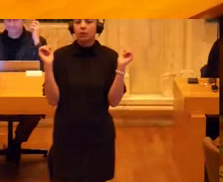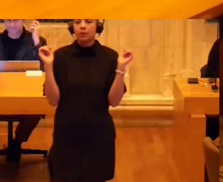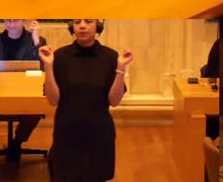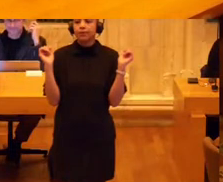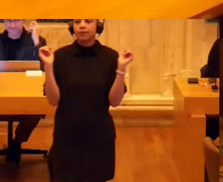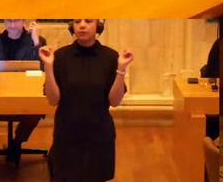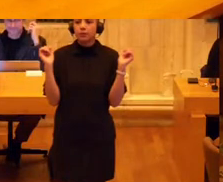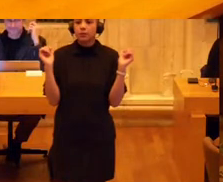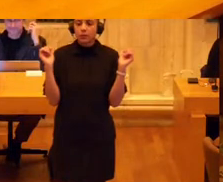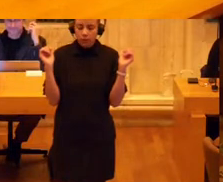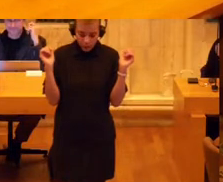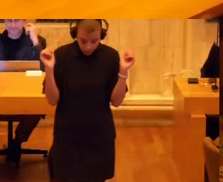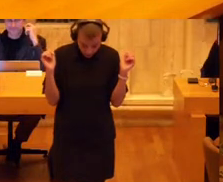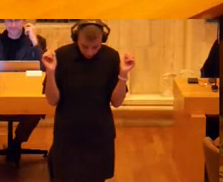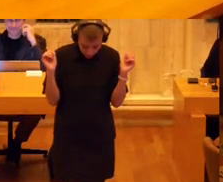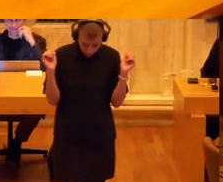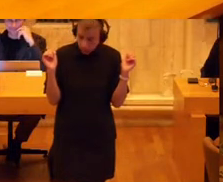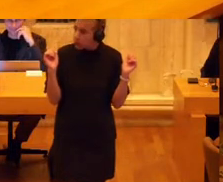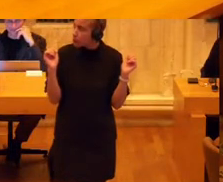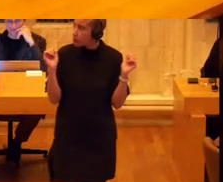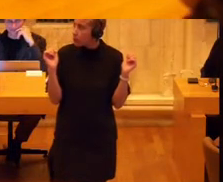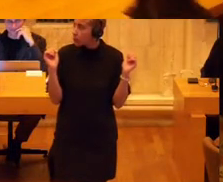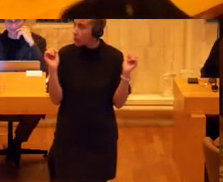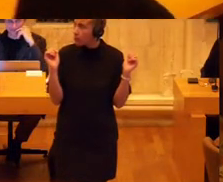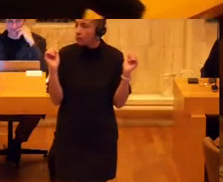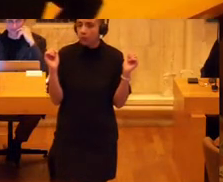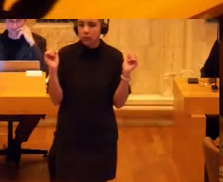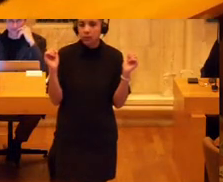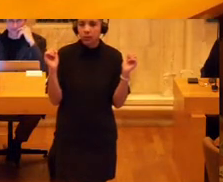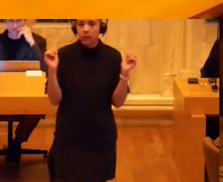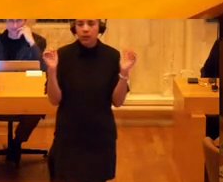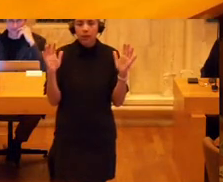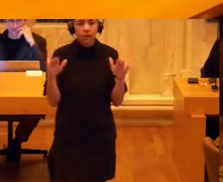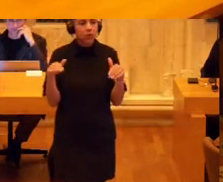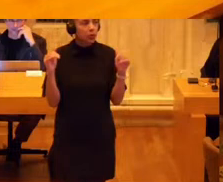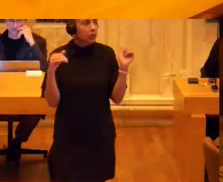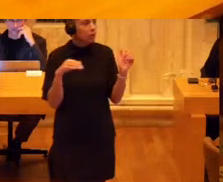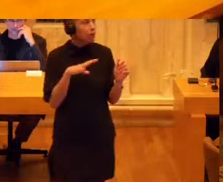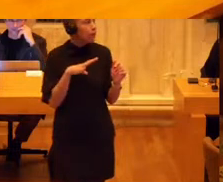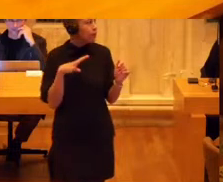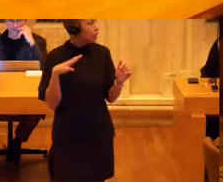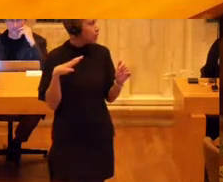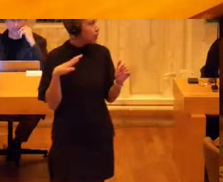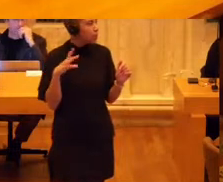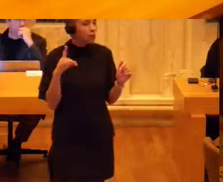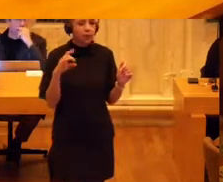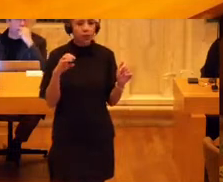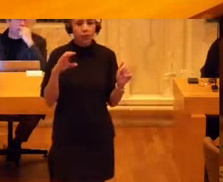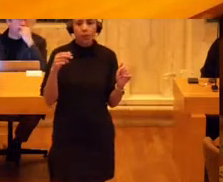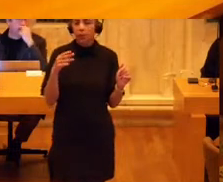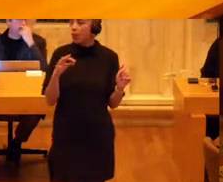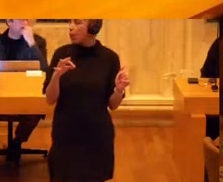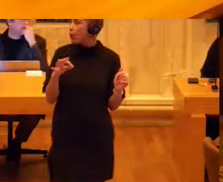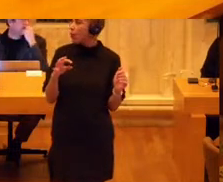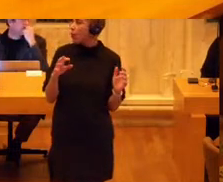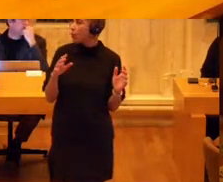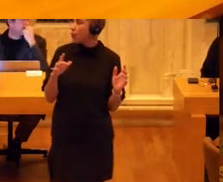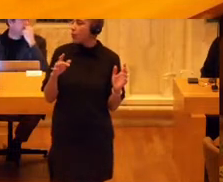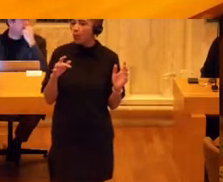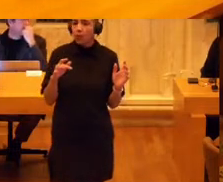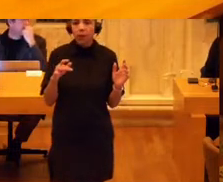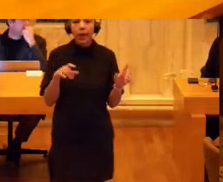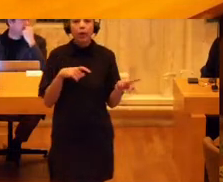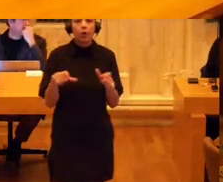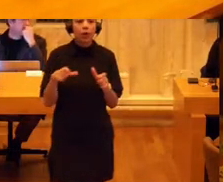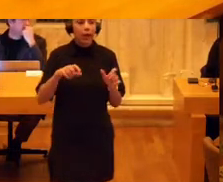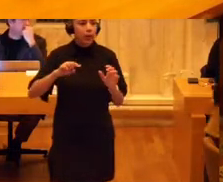Il y a des abstentions et des oppositions. Je pense que Madame Demont et ses collègues ont tout vu. Parfait, merci.